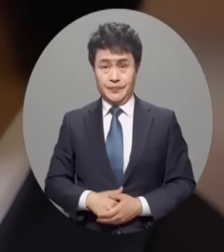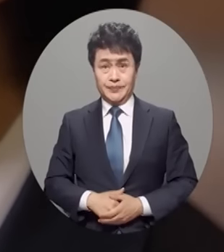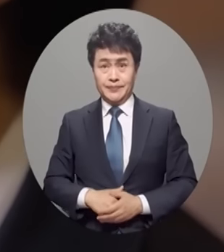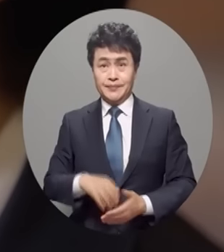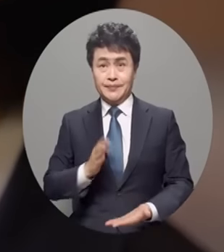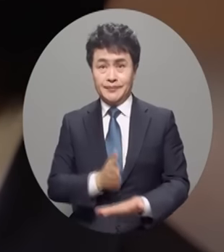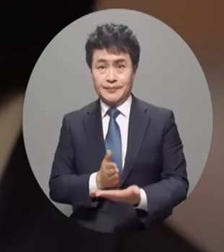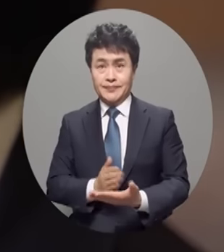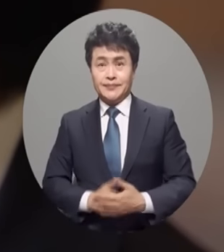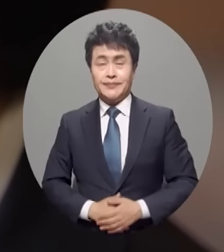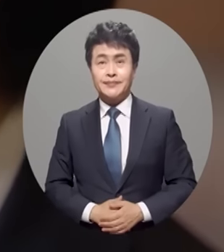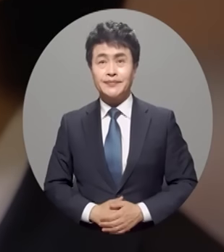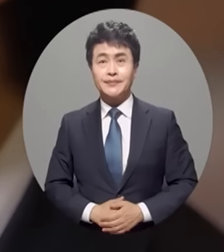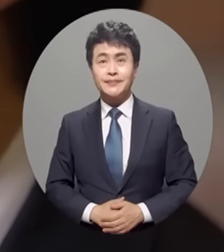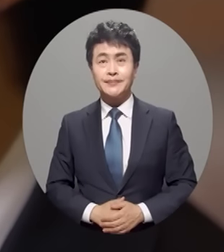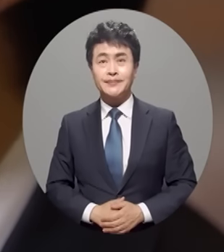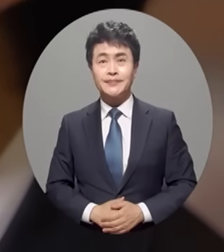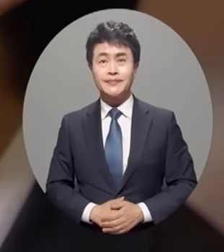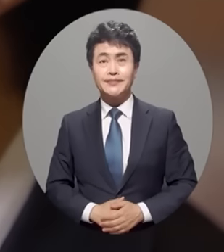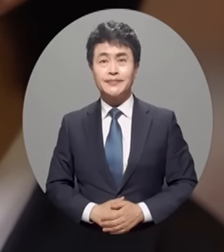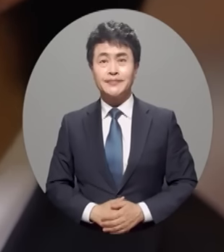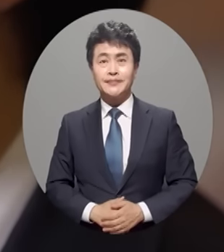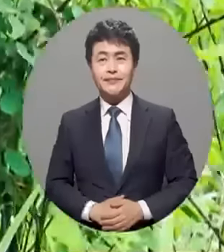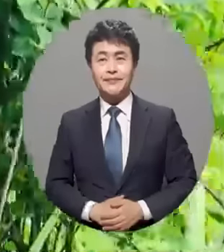뉴스 손구민입니다.